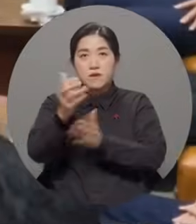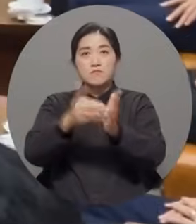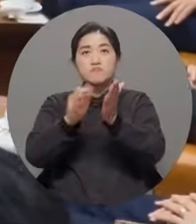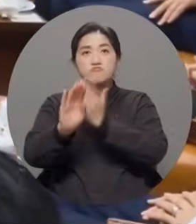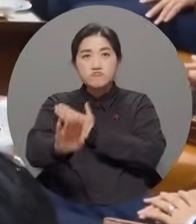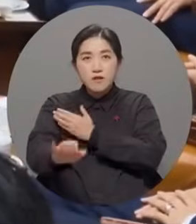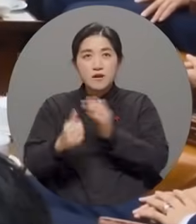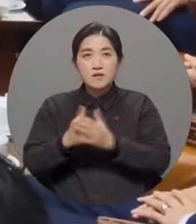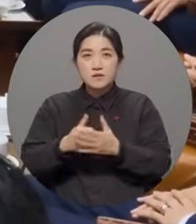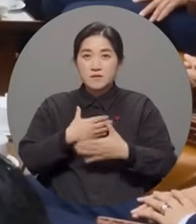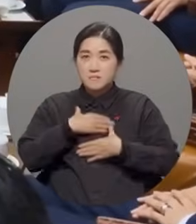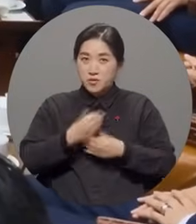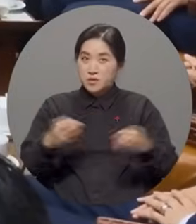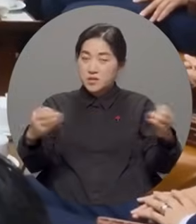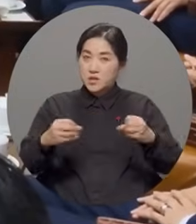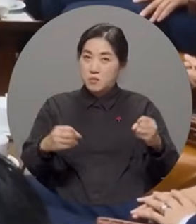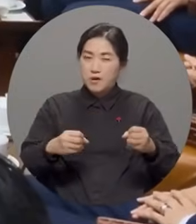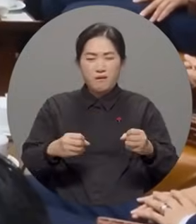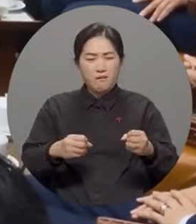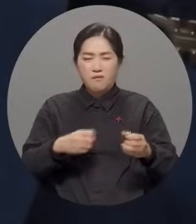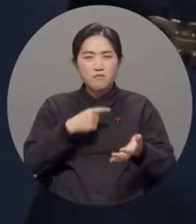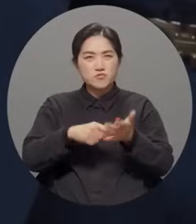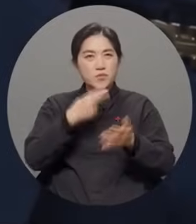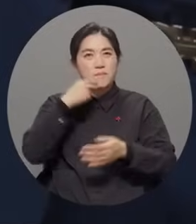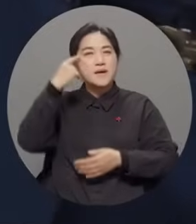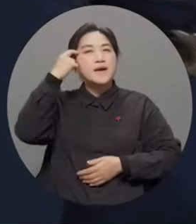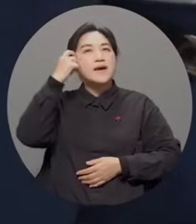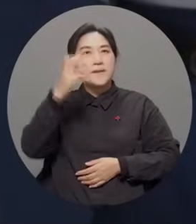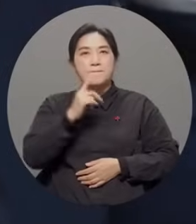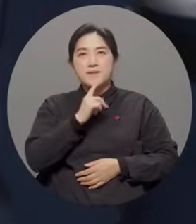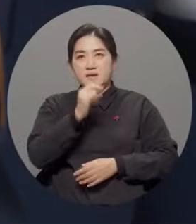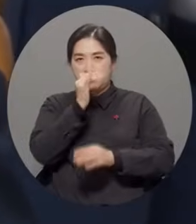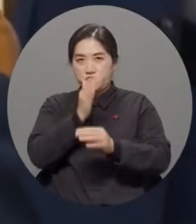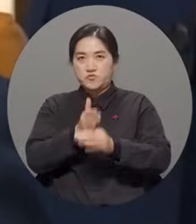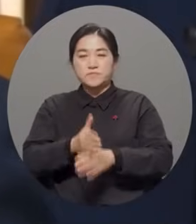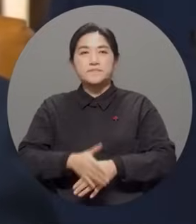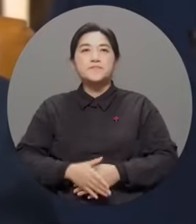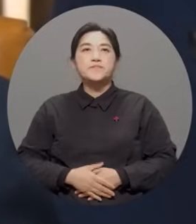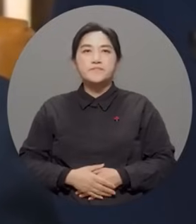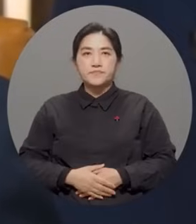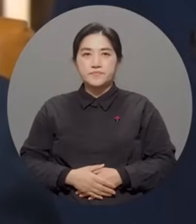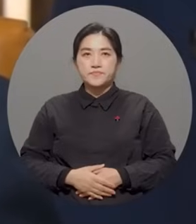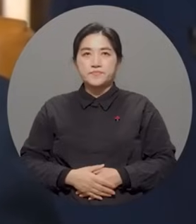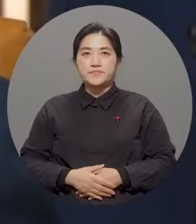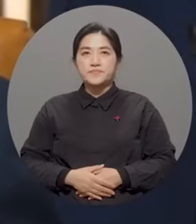편한 대화는 쉽지 않을 거란 전망입니다. MBC 뉴스 김민찬입니다.